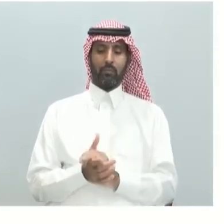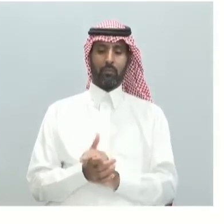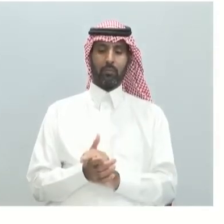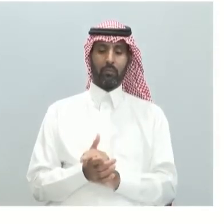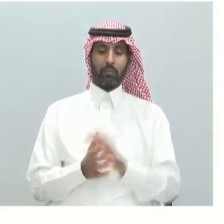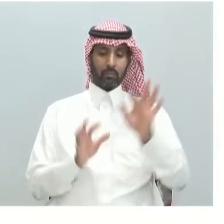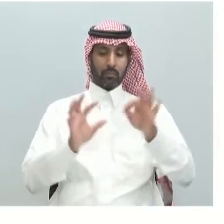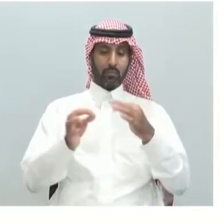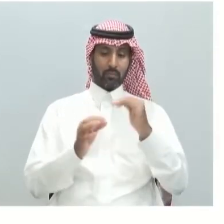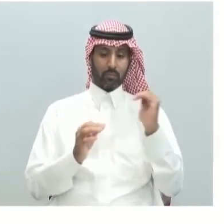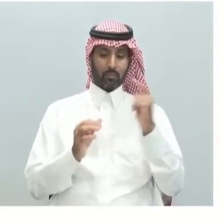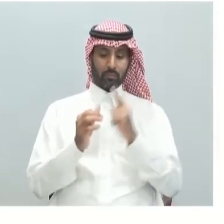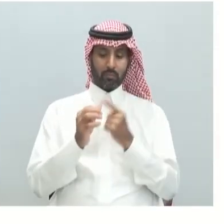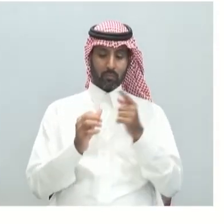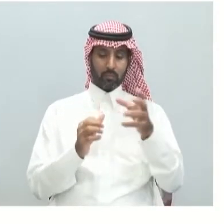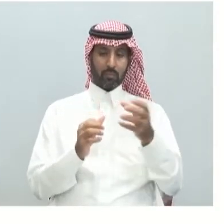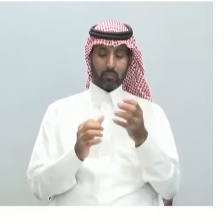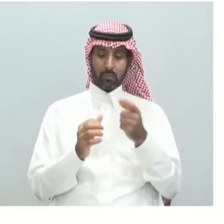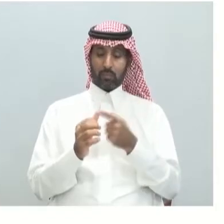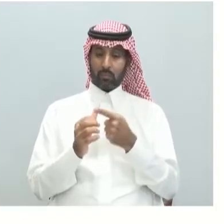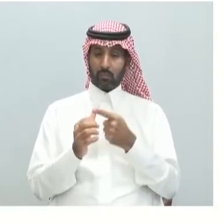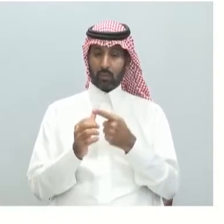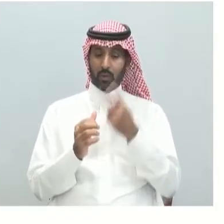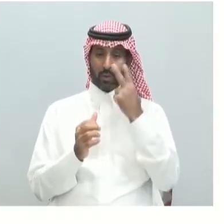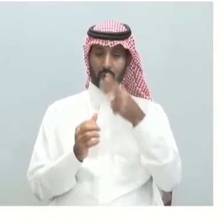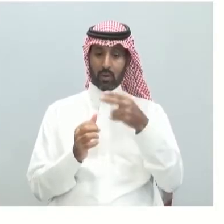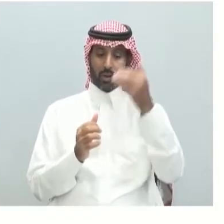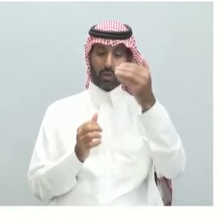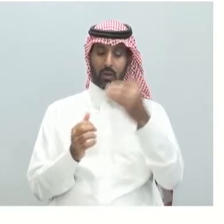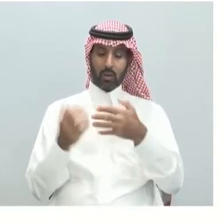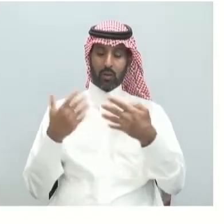اختار جمله مناسبه من الفقره التي امامها